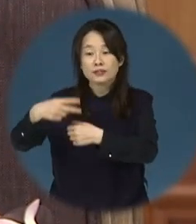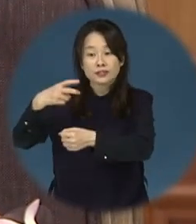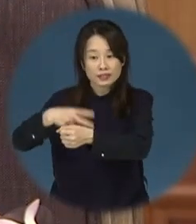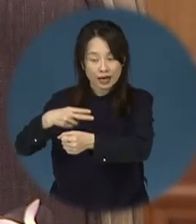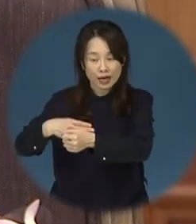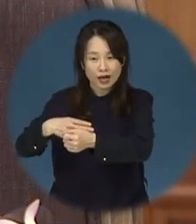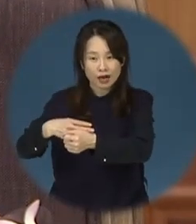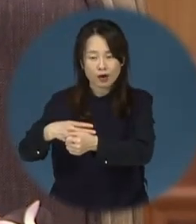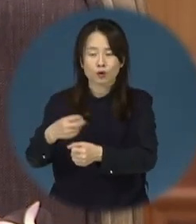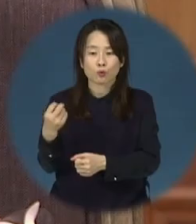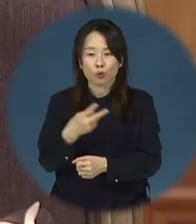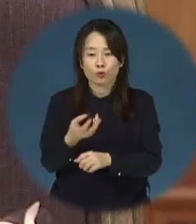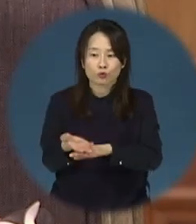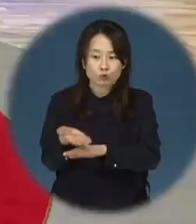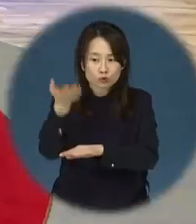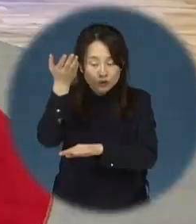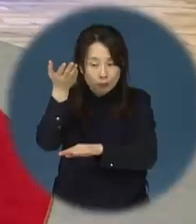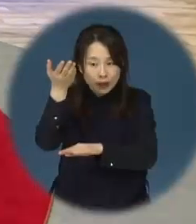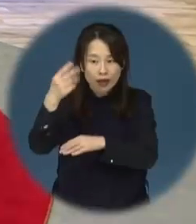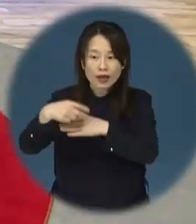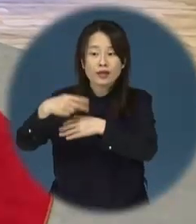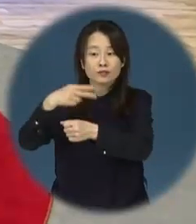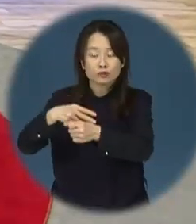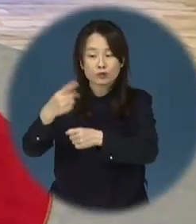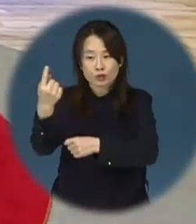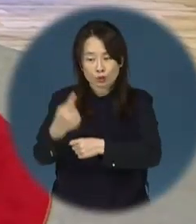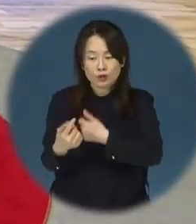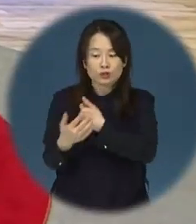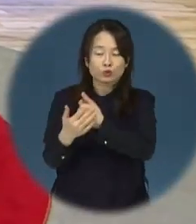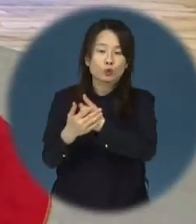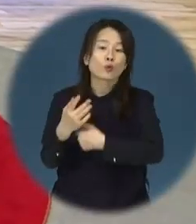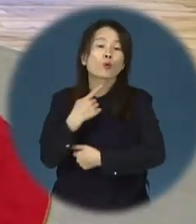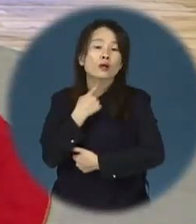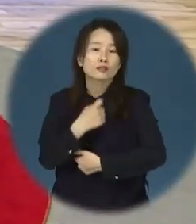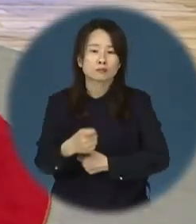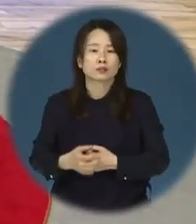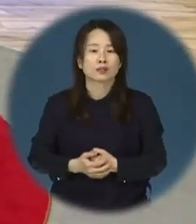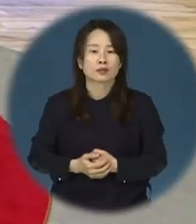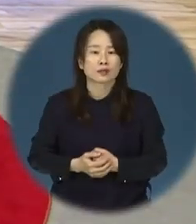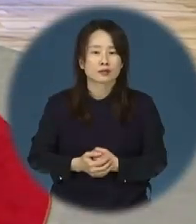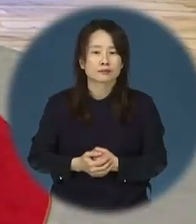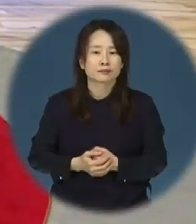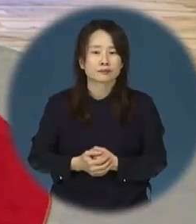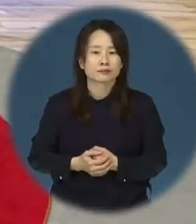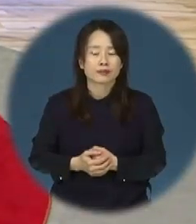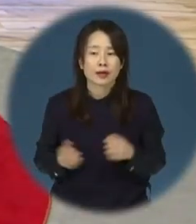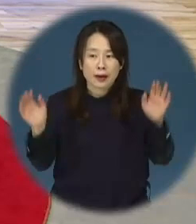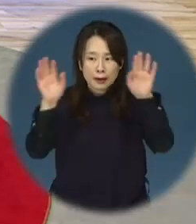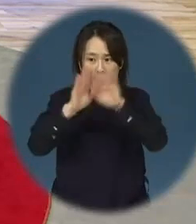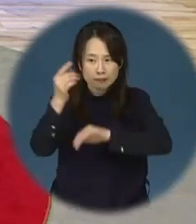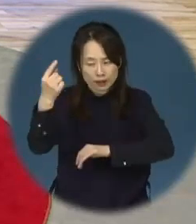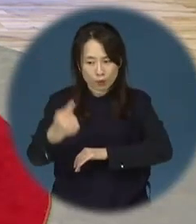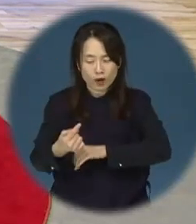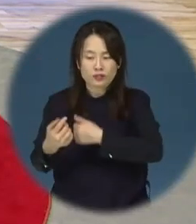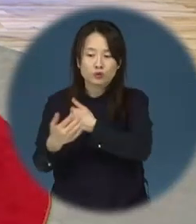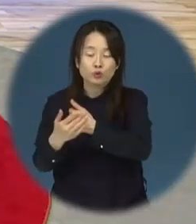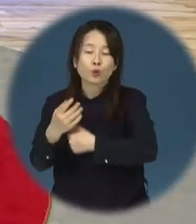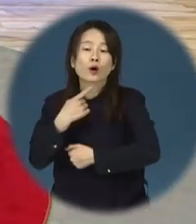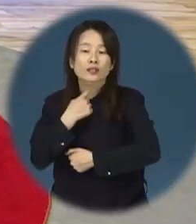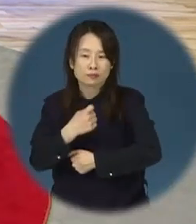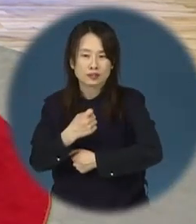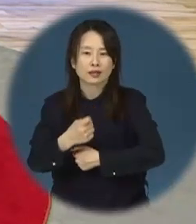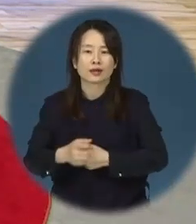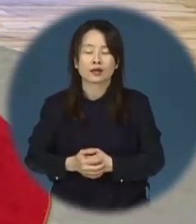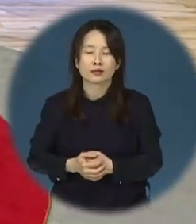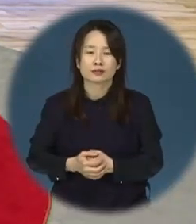많이 올 파트를 좀 그러니까 그분들은 아무튼 네네. 자기 직장이 있으면서 있어요. 네, 밤에 와가지고 해주세요. 파트타임으로 이제